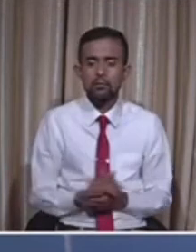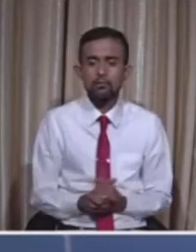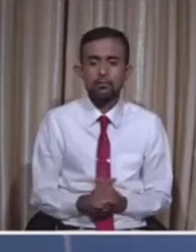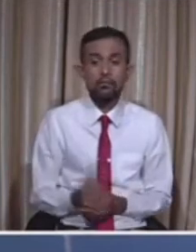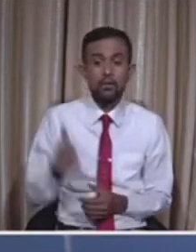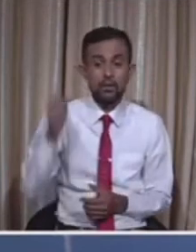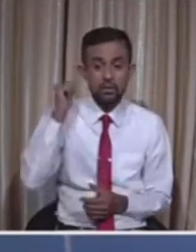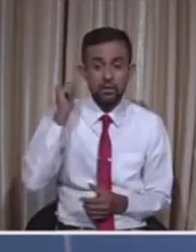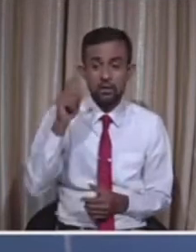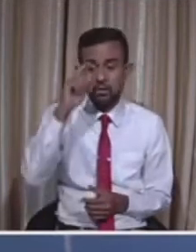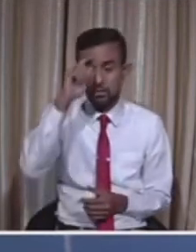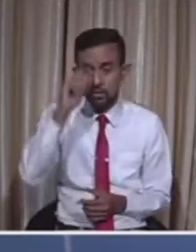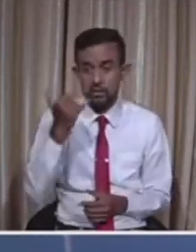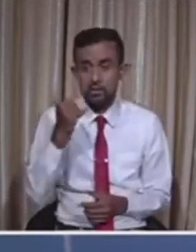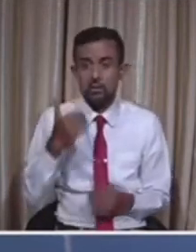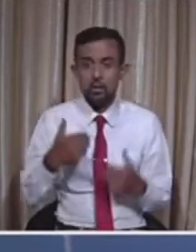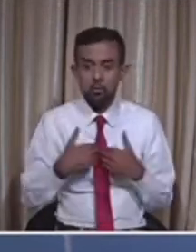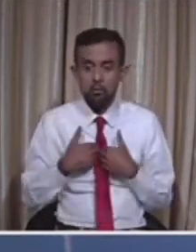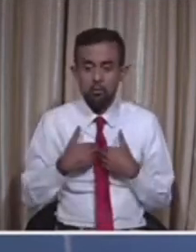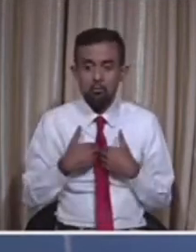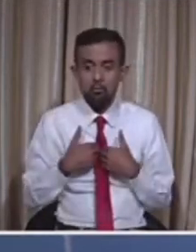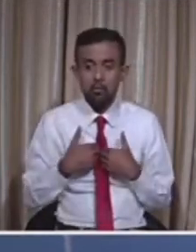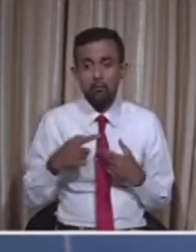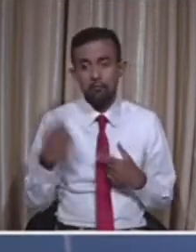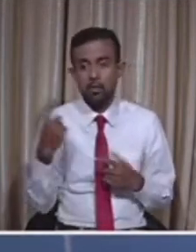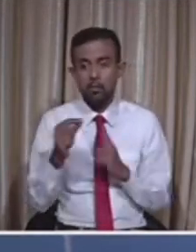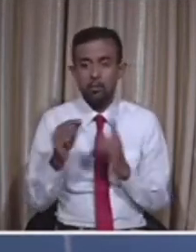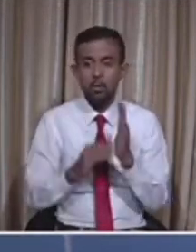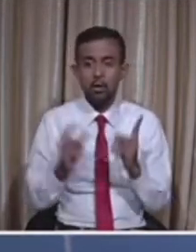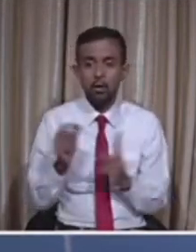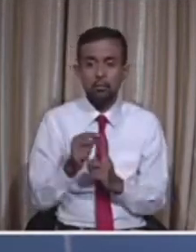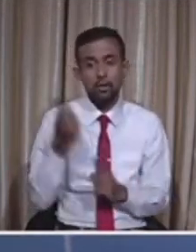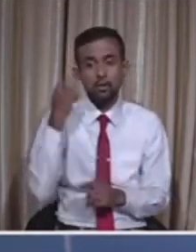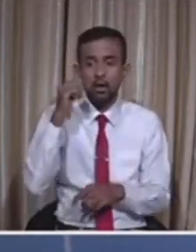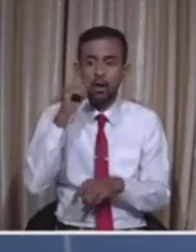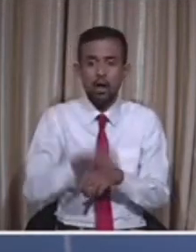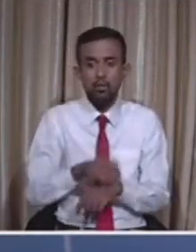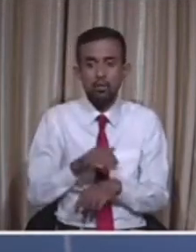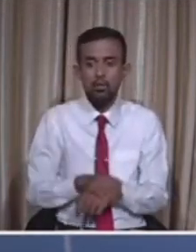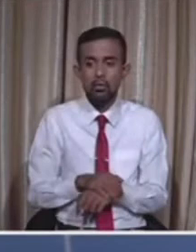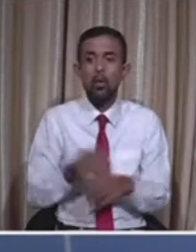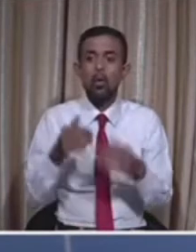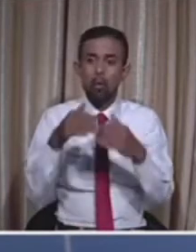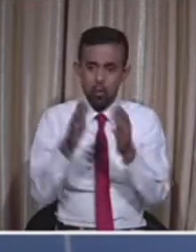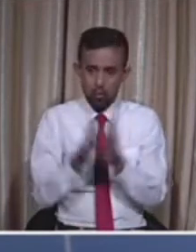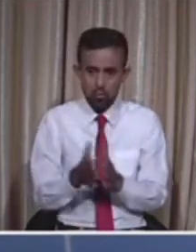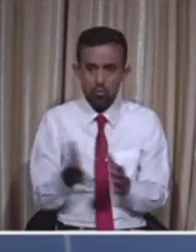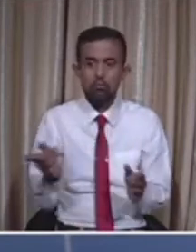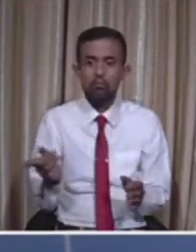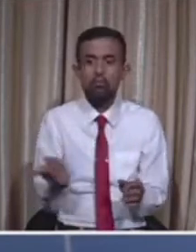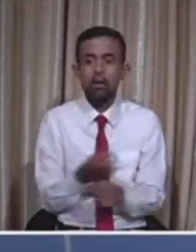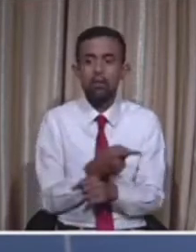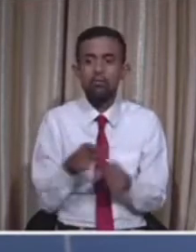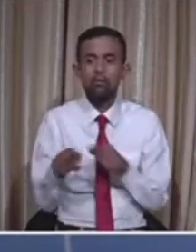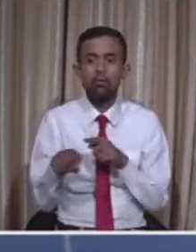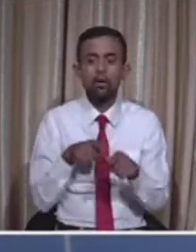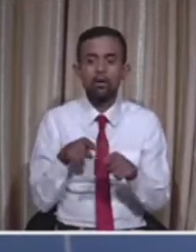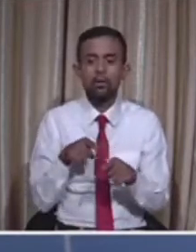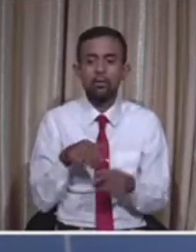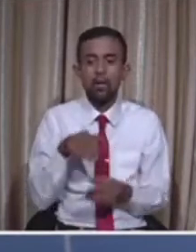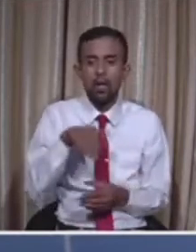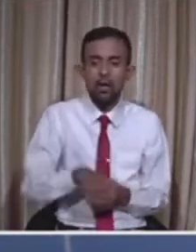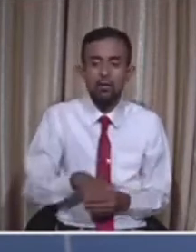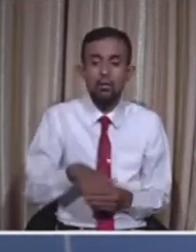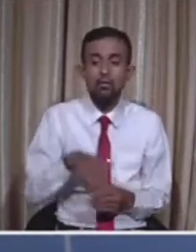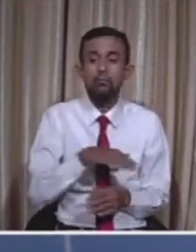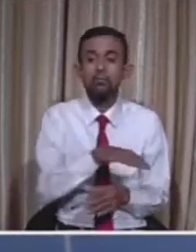එදා එතුමා සමහරලාට මම නැත්තම් තව මන්ත්‍රීවරේ එදා අහුණා නම් අහුණා වුණු කියලාට ඔය වැඩේ කරනවා. ඒ නිසා මේක ඇතුලේ මේ